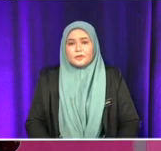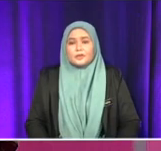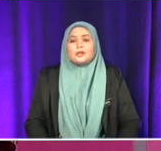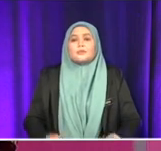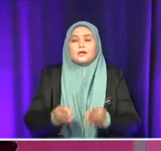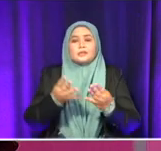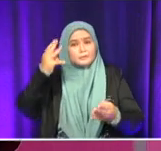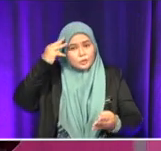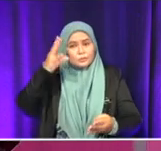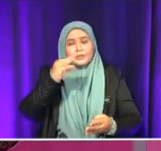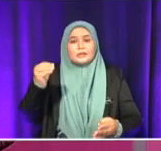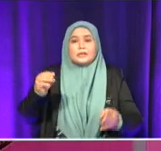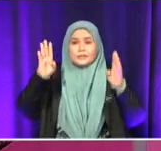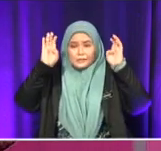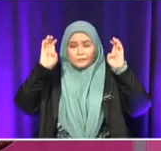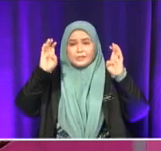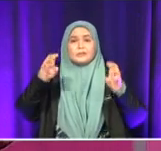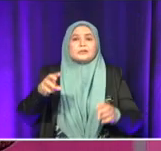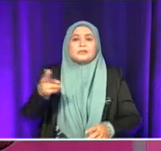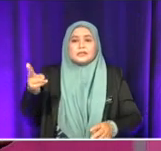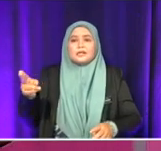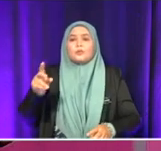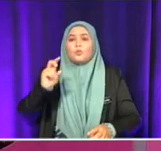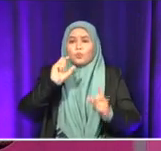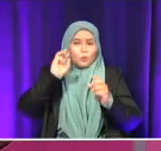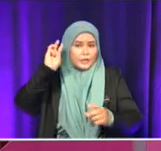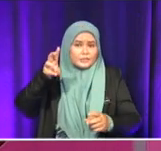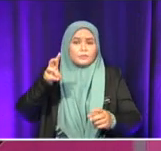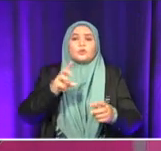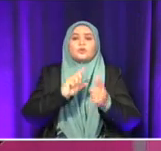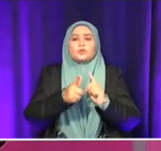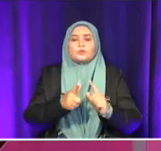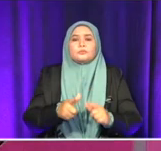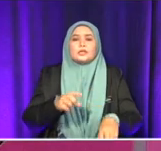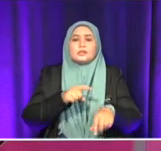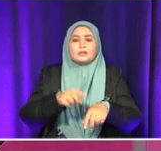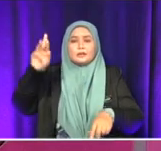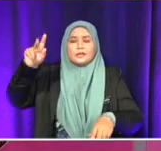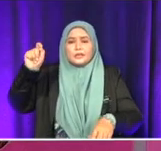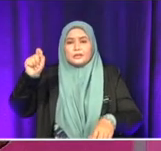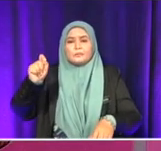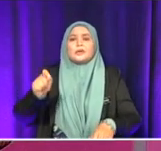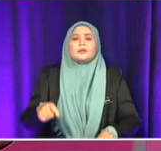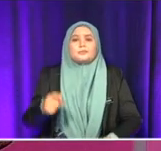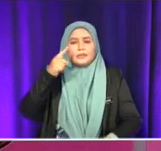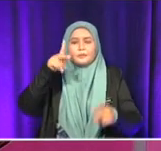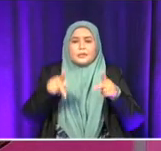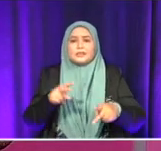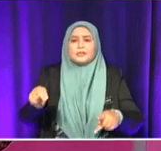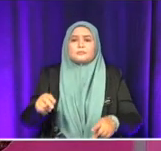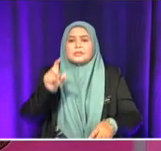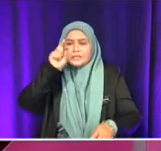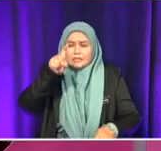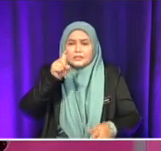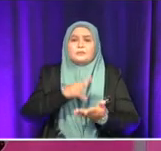subjek sejarah wajib lulus bahasa Rahman Thalib telah dinyatakan bahwa mata pelajaran sejarah ini mestilah di pula